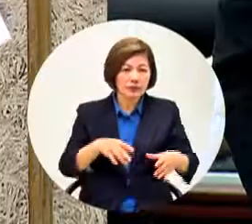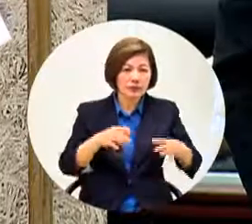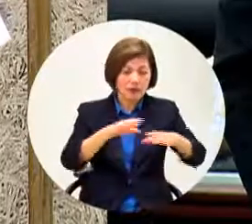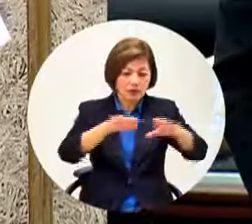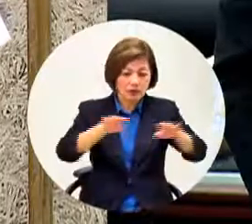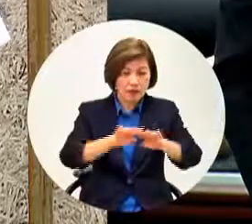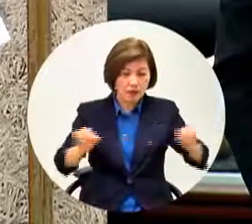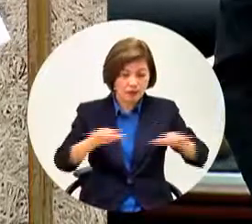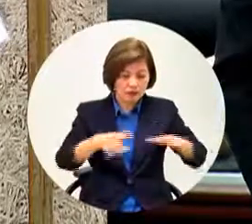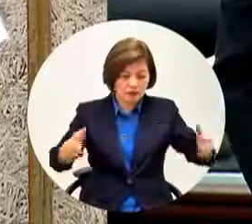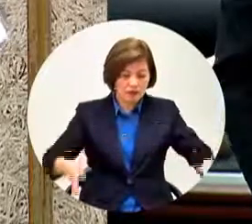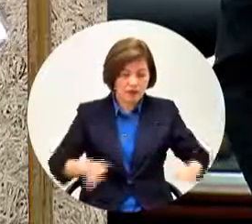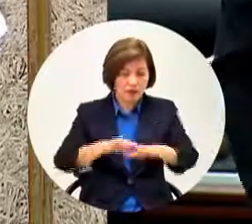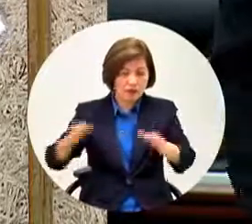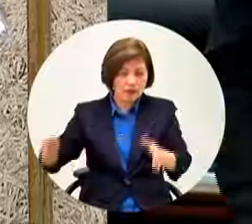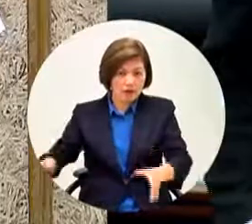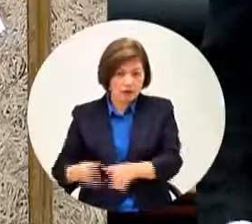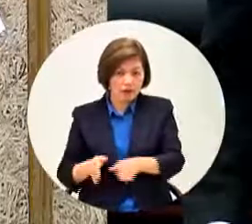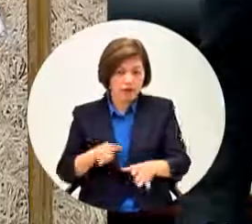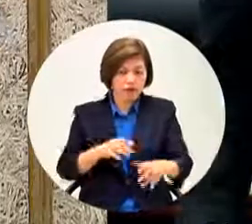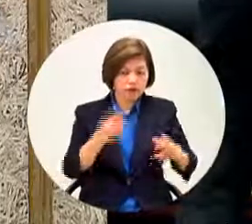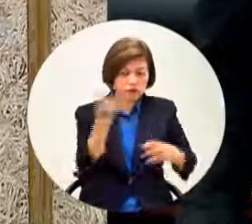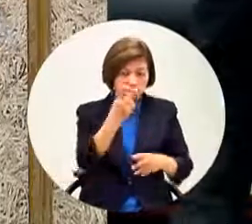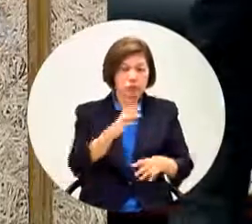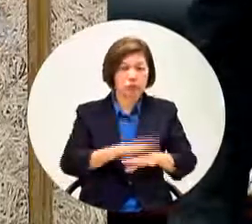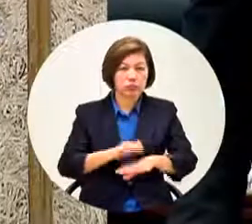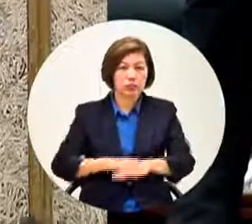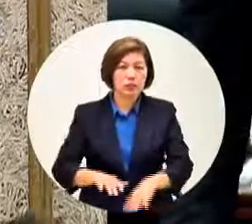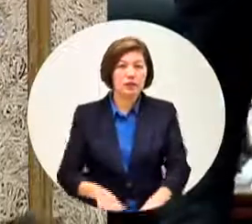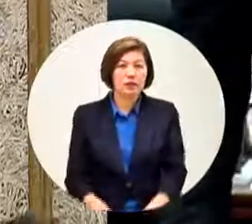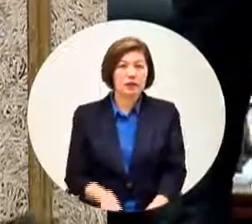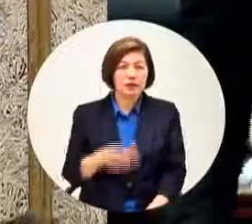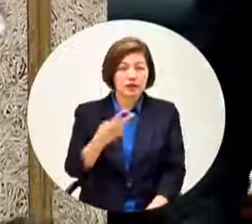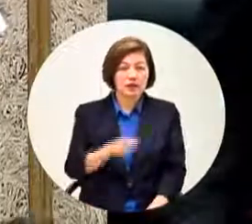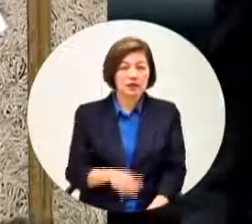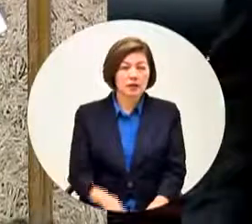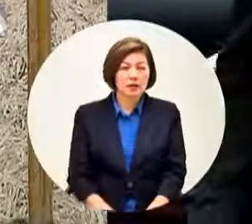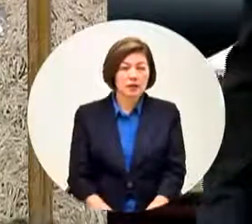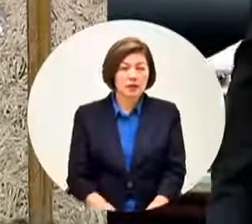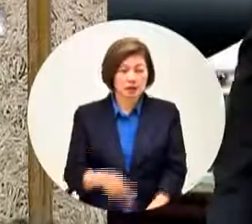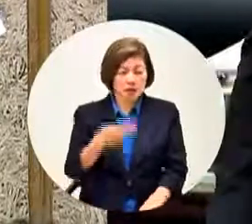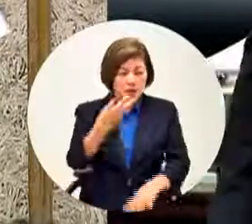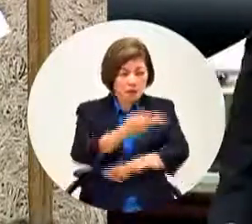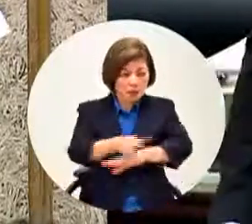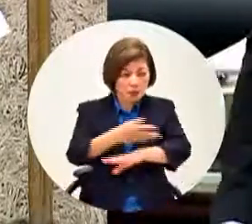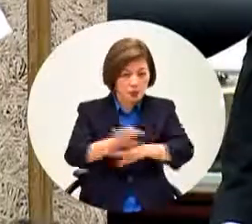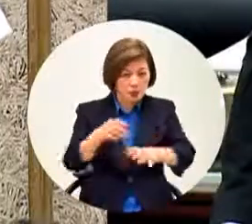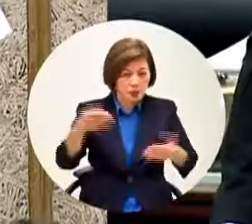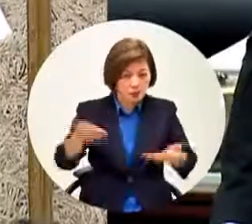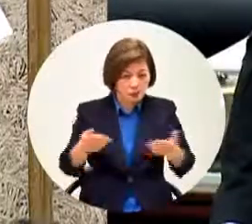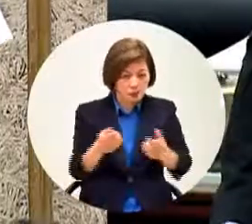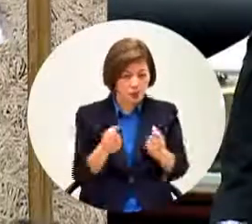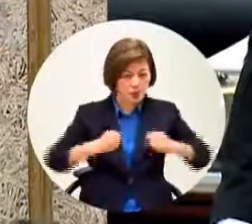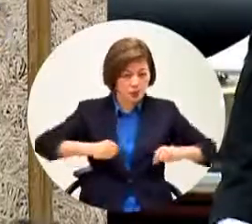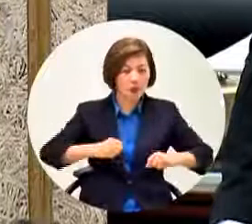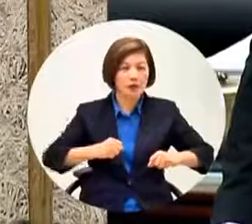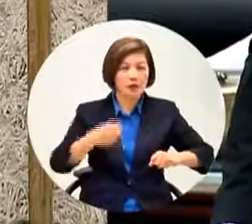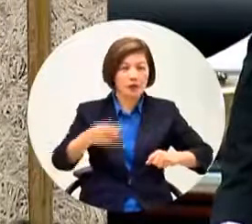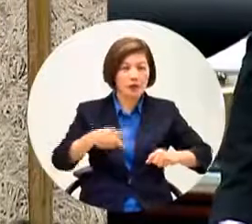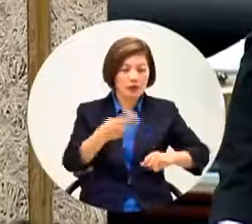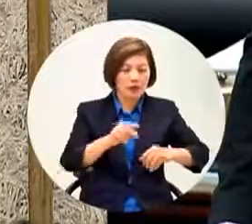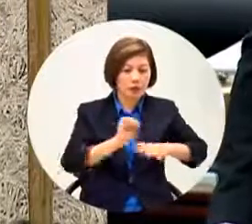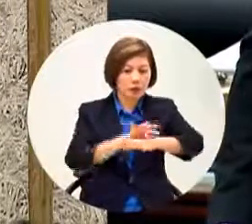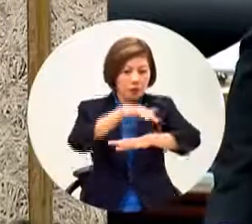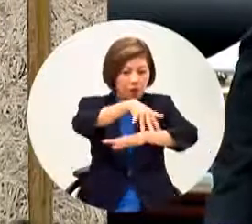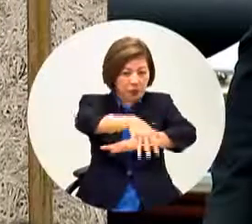所以把这个汇流的地方的整个通水断面有加大，那加大当然会减少上面的这个涌水。